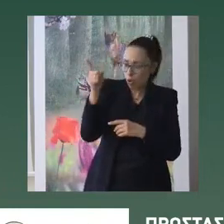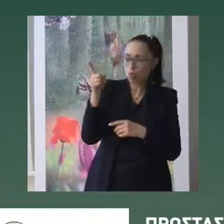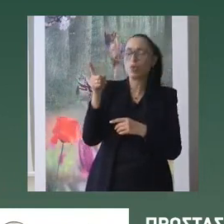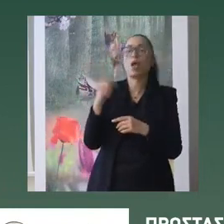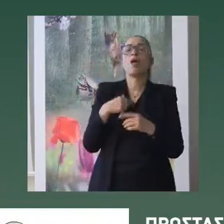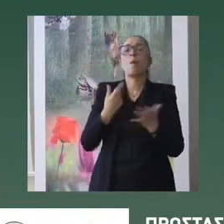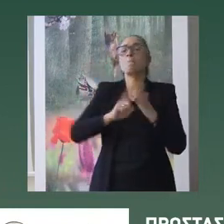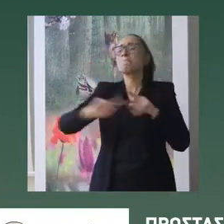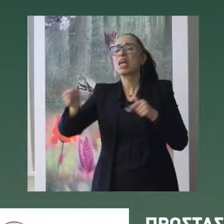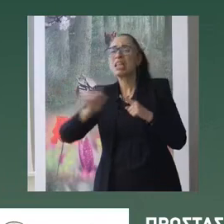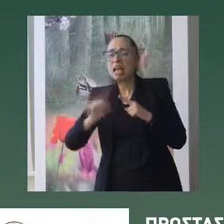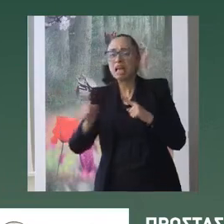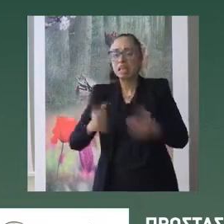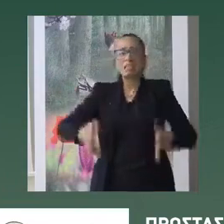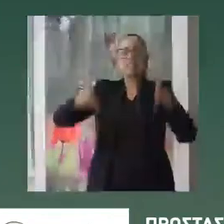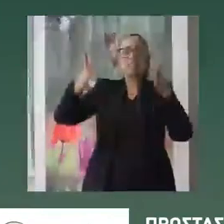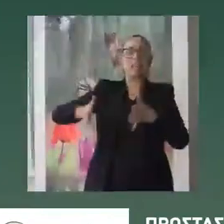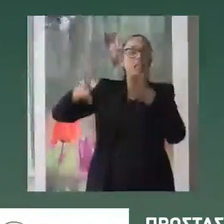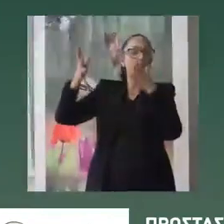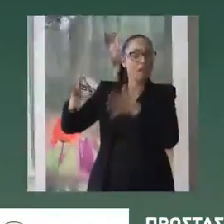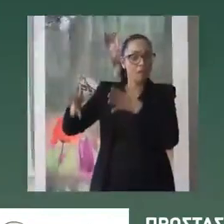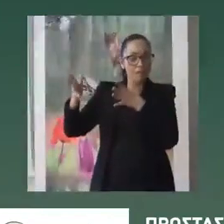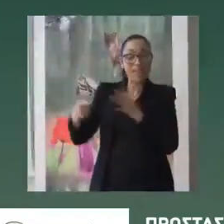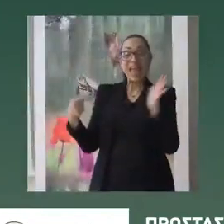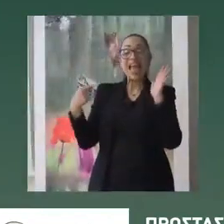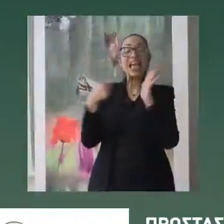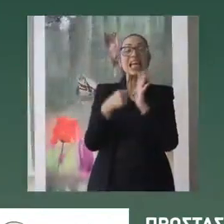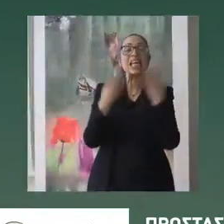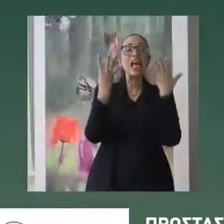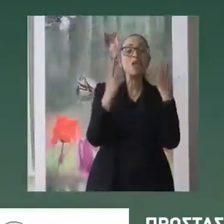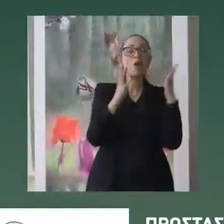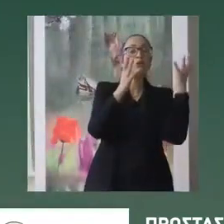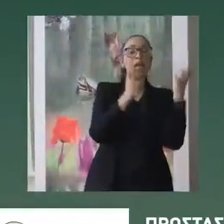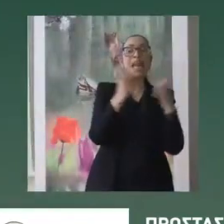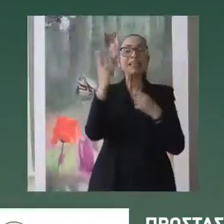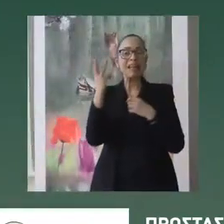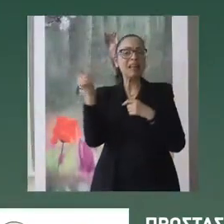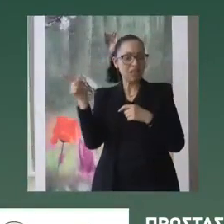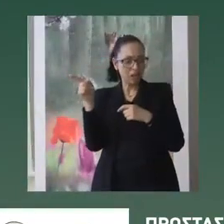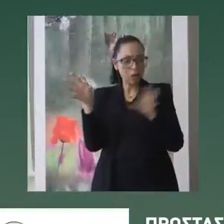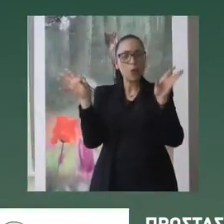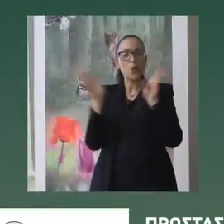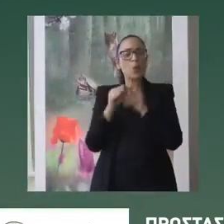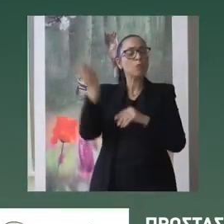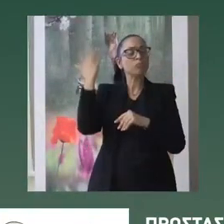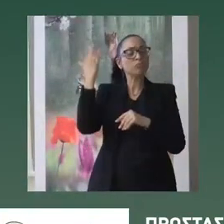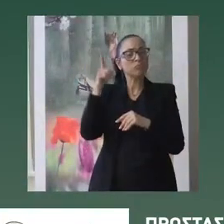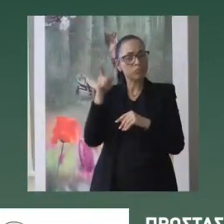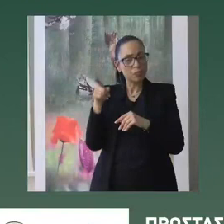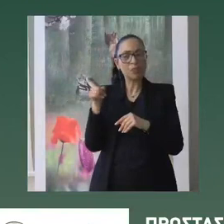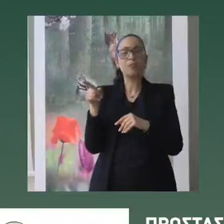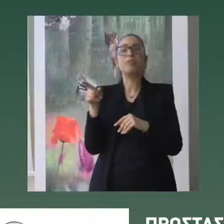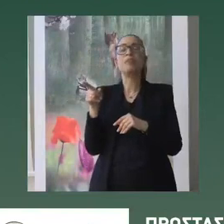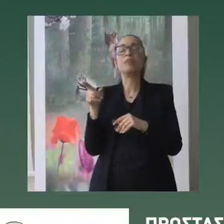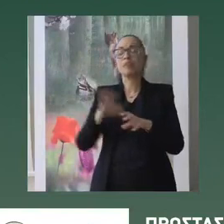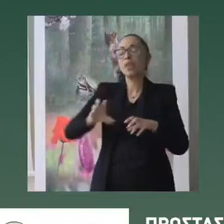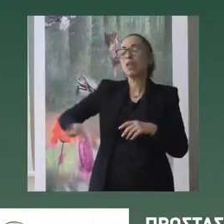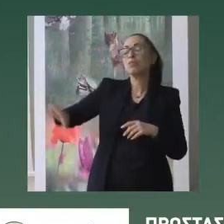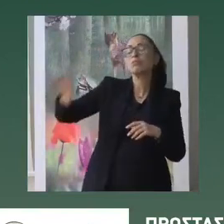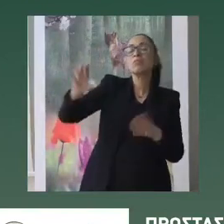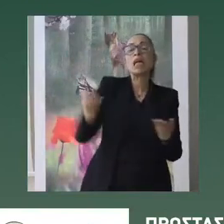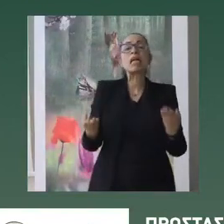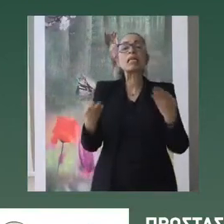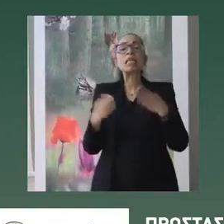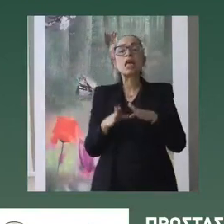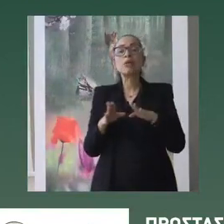θερμότητας, μετακινήσεις, κτίρια. Το 1993, πώς ήταν το ευρύτερο πολεοδομικό συγκρότημα, με την